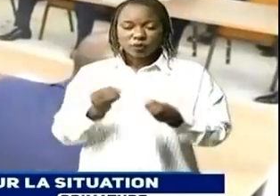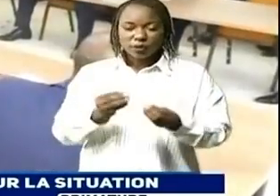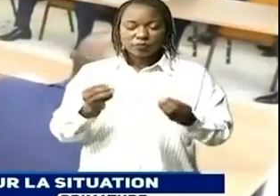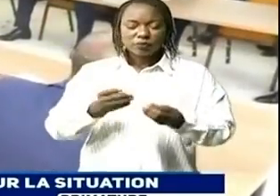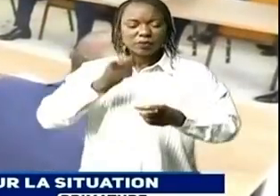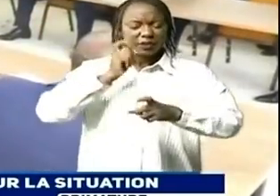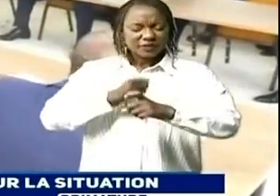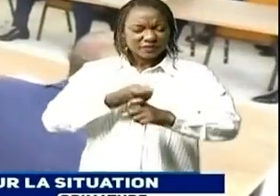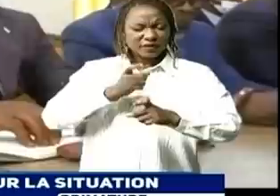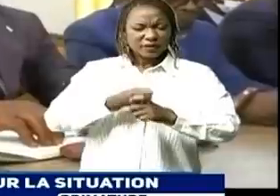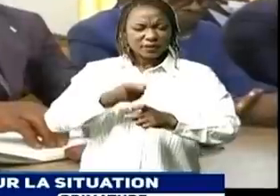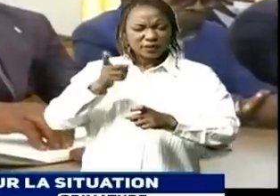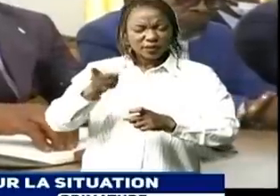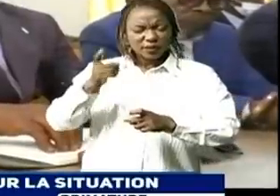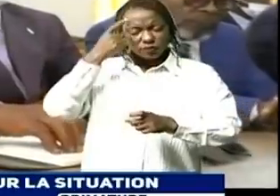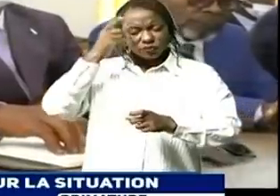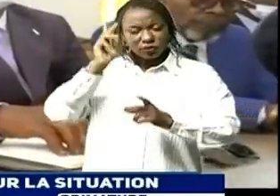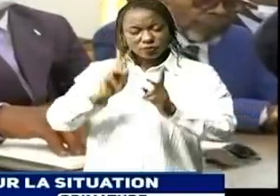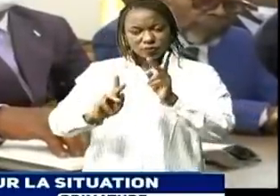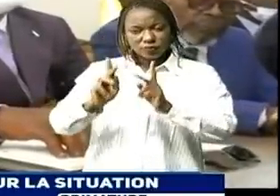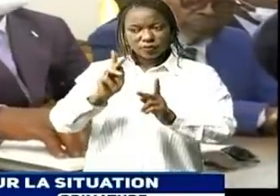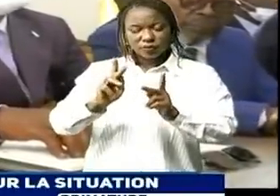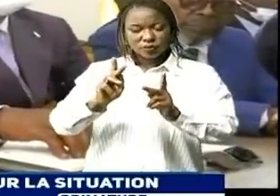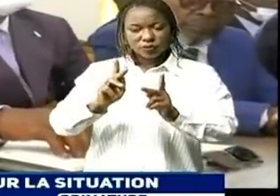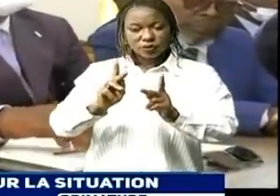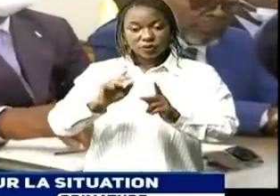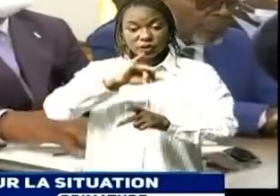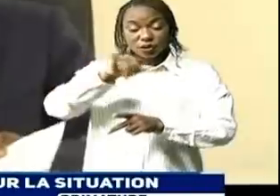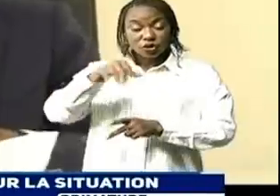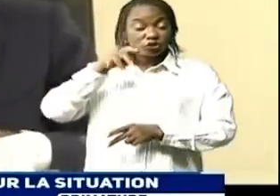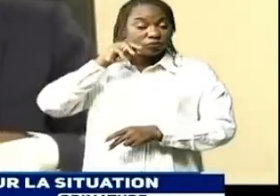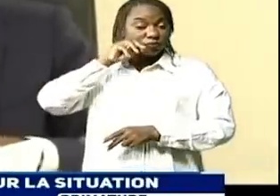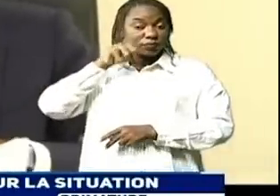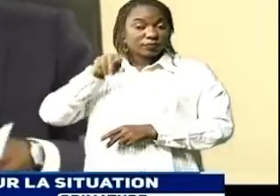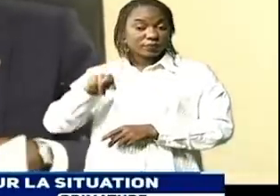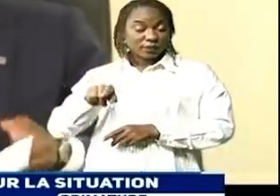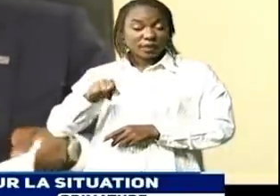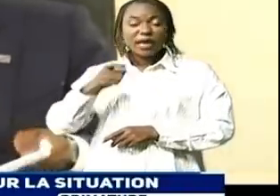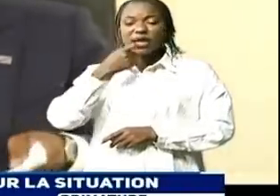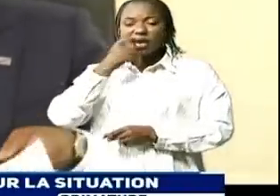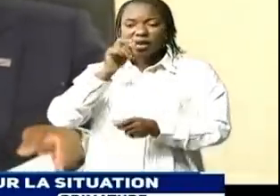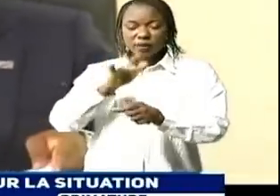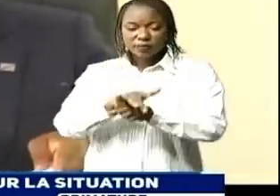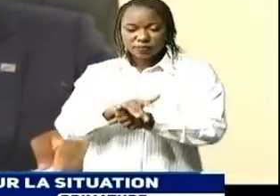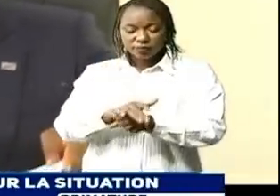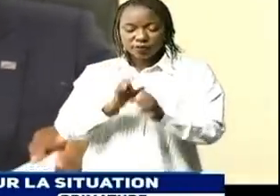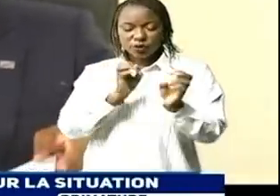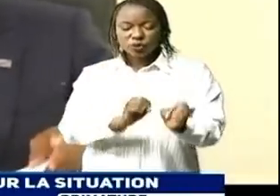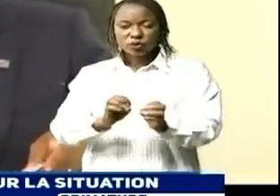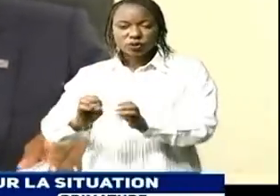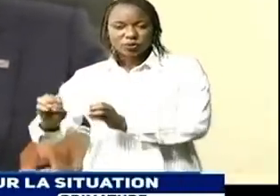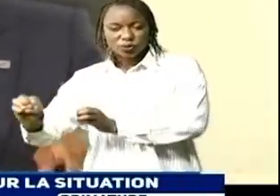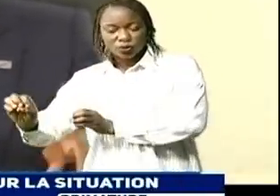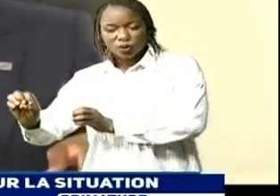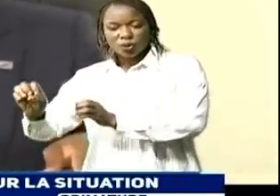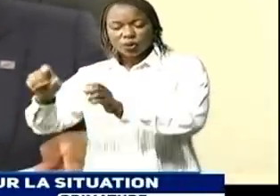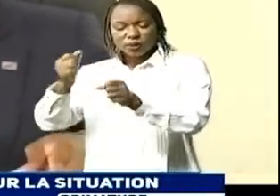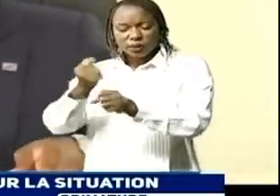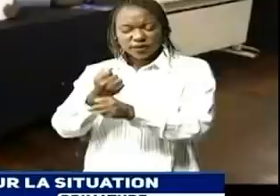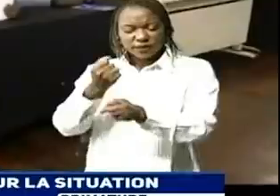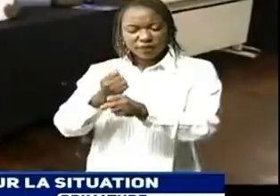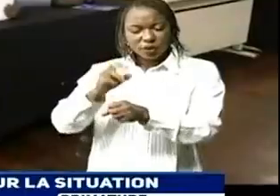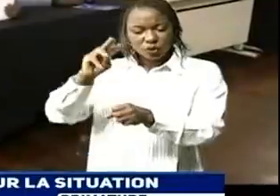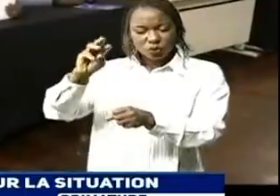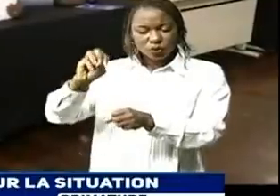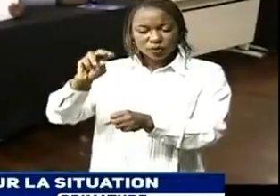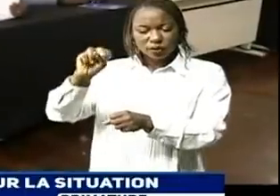difficultés pour la paisible population. Jean-Michel Samalou Kondé King a promis aux organisations humanitaires opérant en Ituri